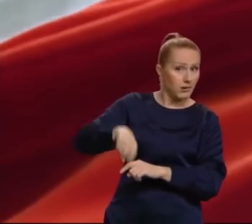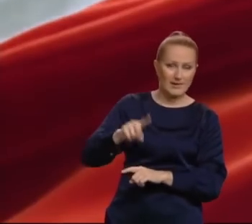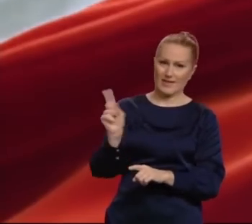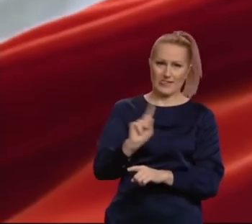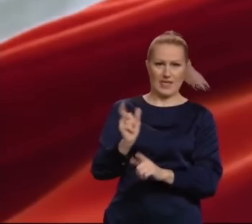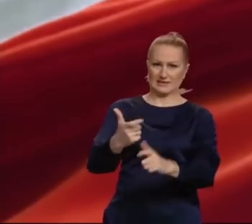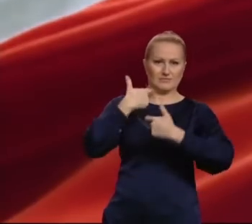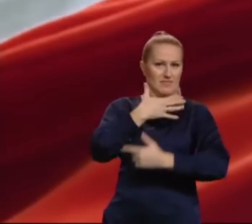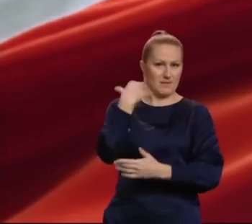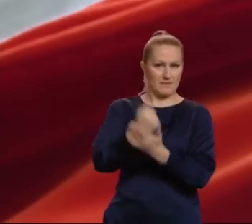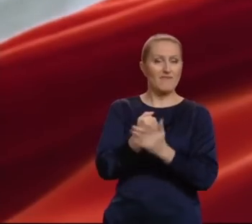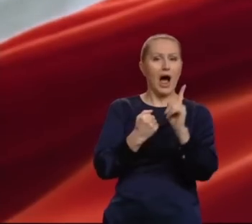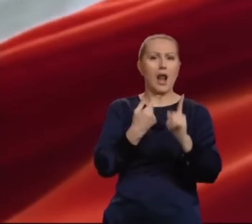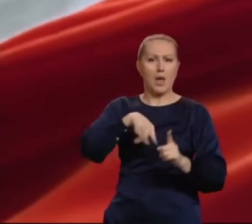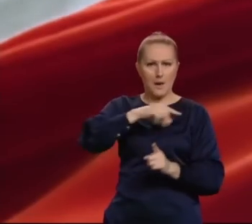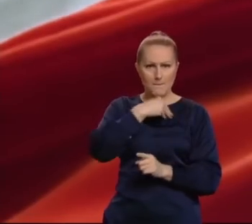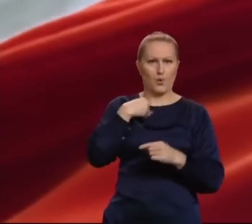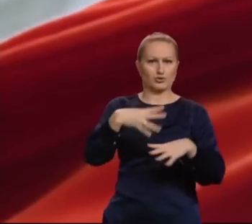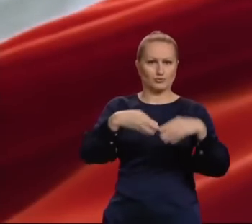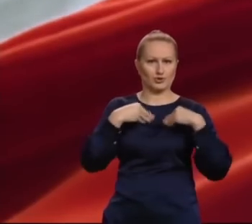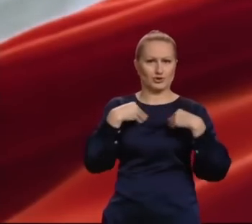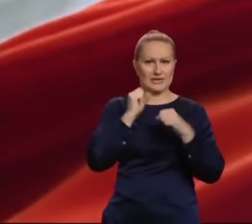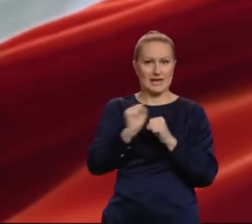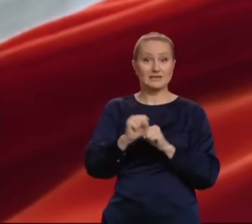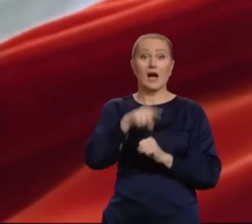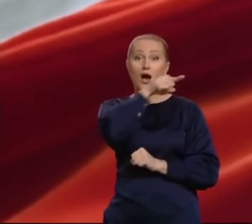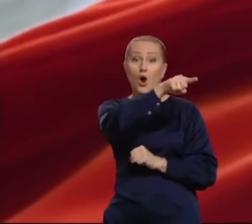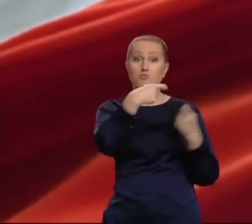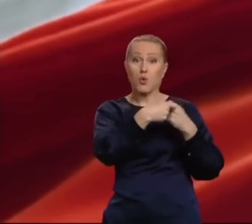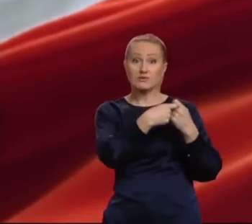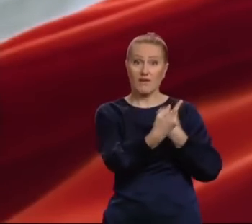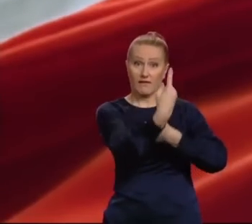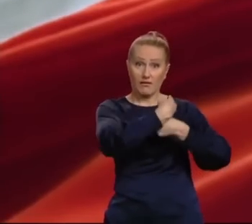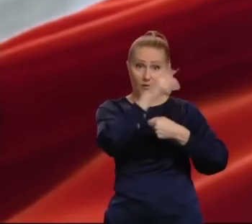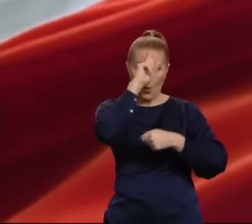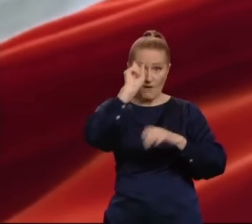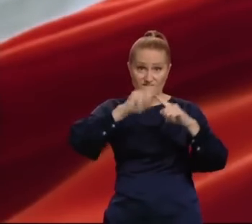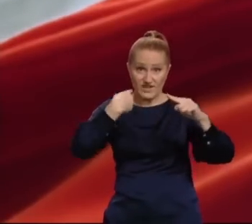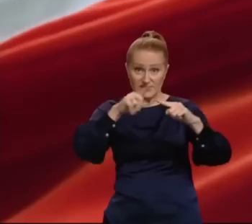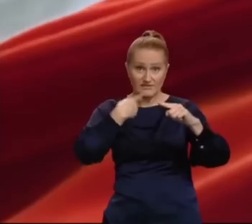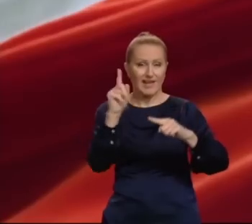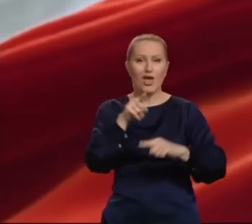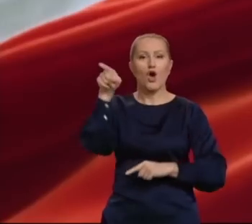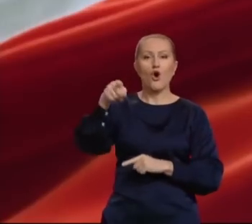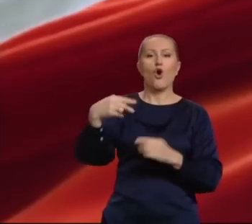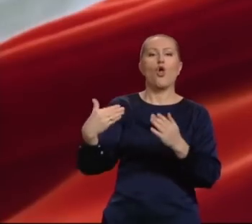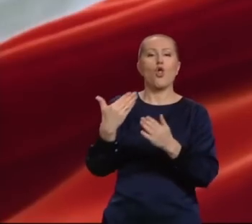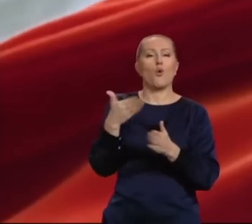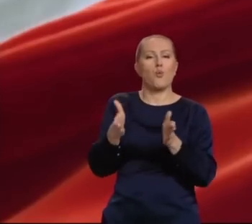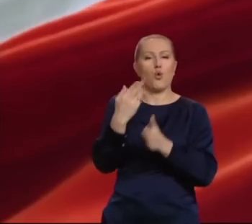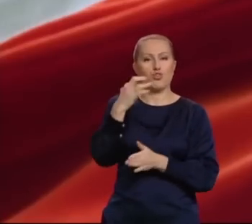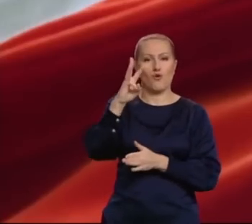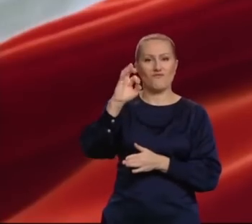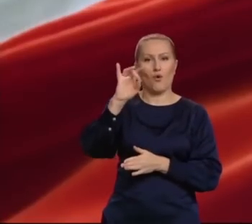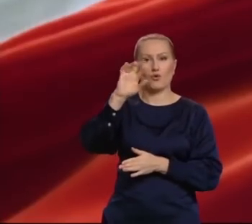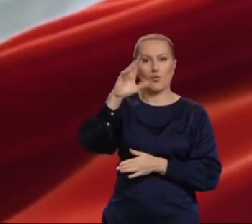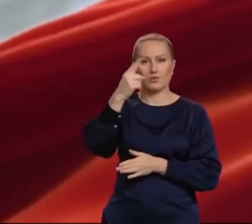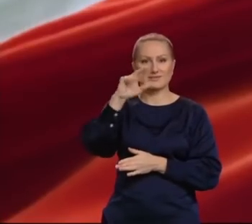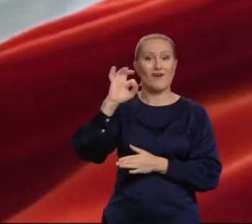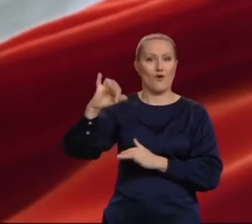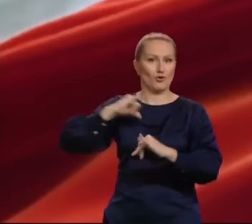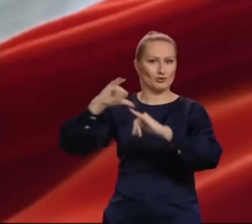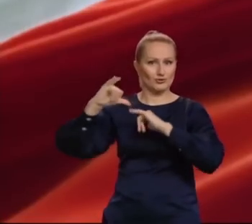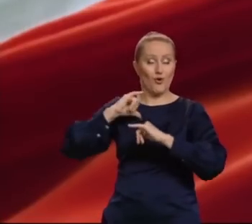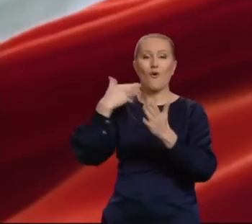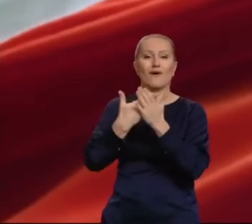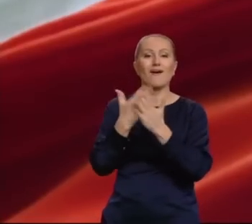tym, że przyjmuje. I to nie Bruksela nam ich wysyła, ale Nowogrodzka. Bo to właśnie za rządów tej ekipy przez